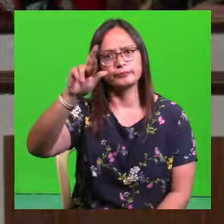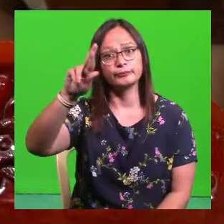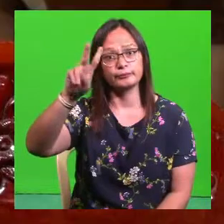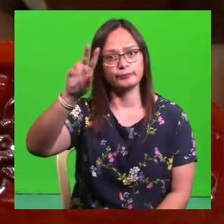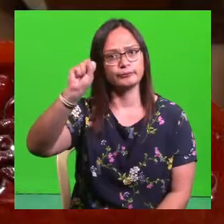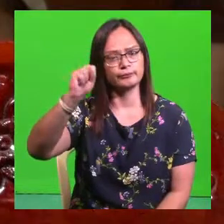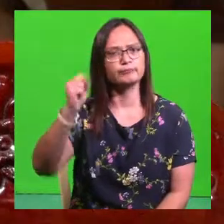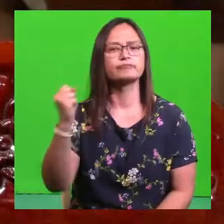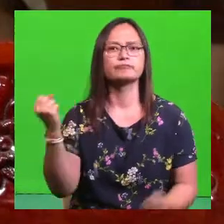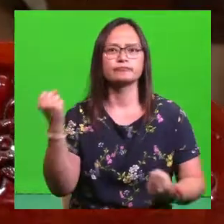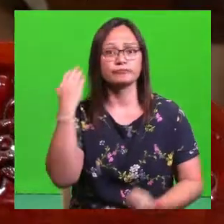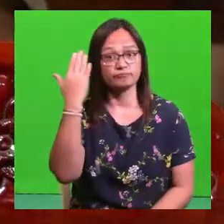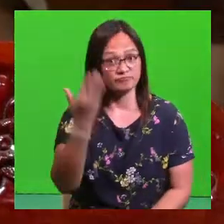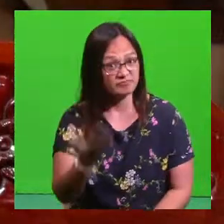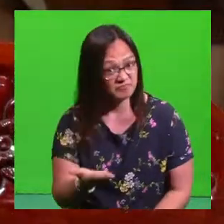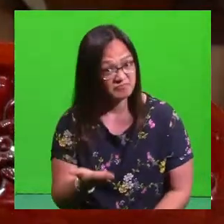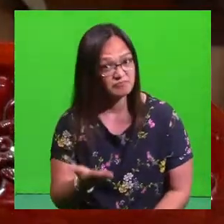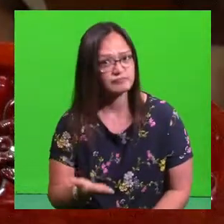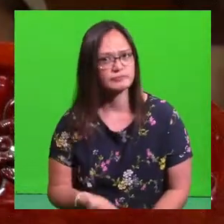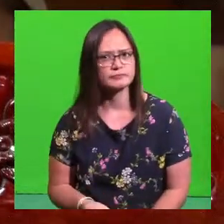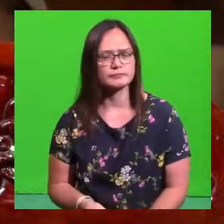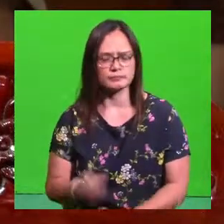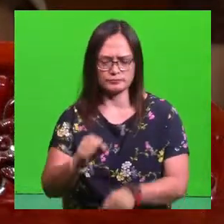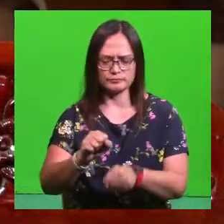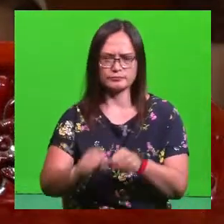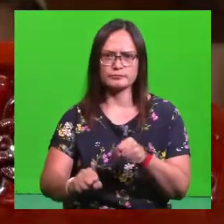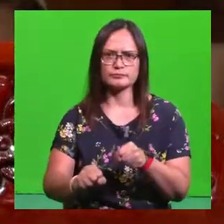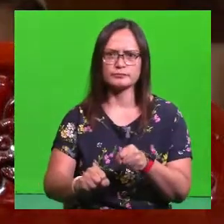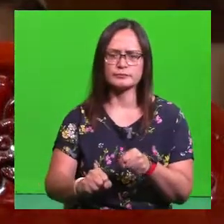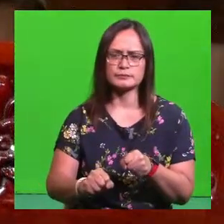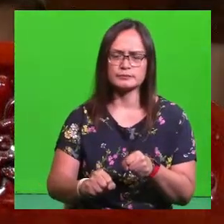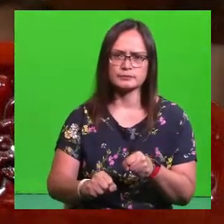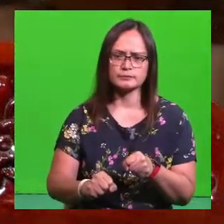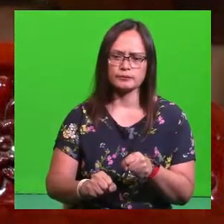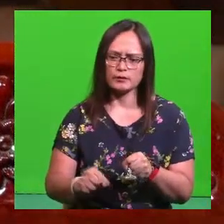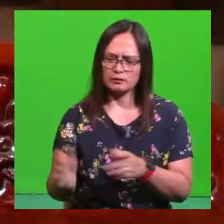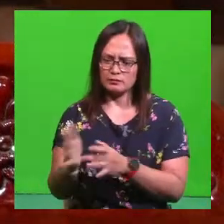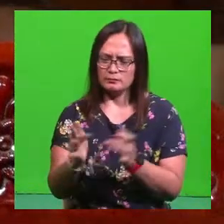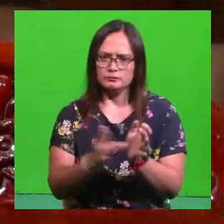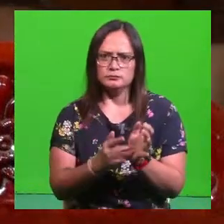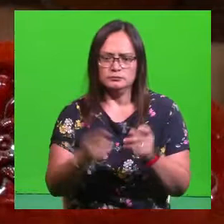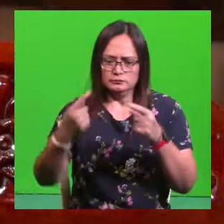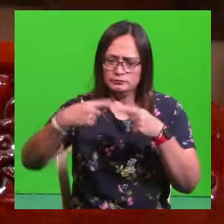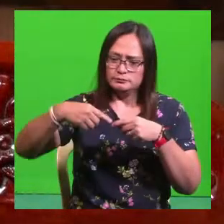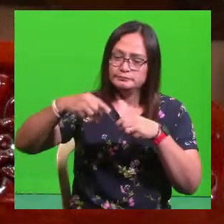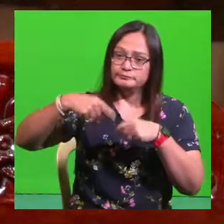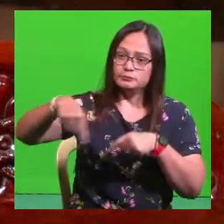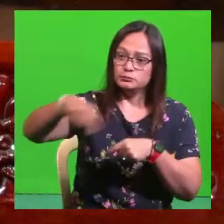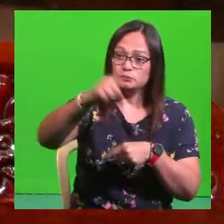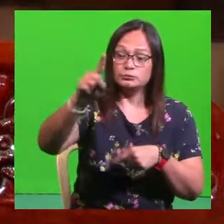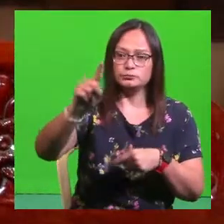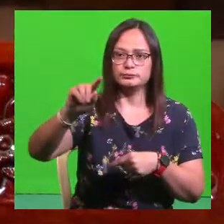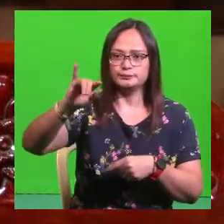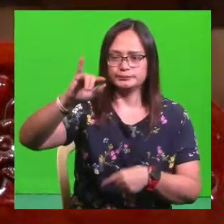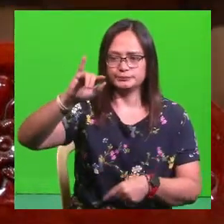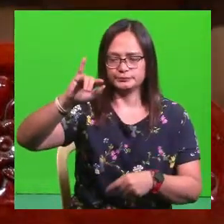Bethany, Lazarus had been dead 4 days. John chapter 11. You can read